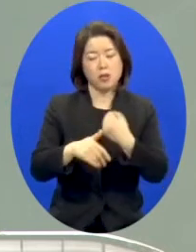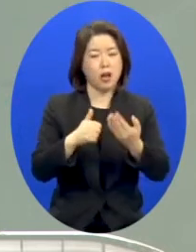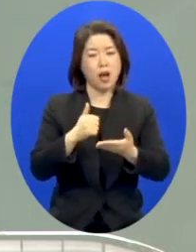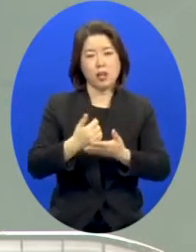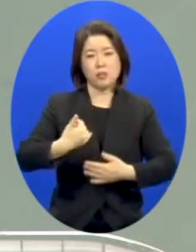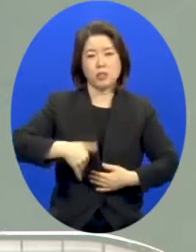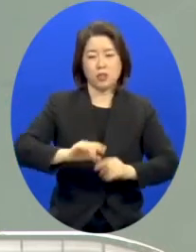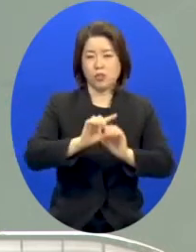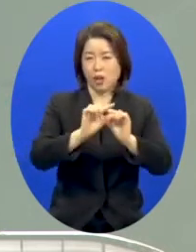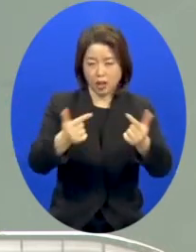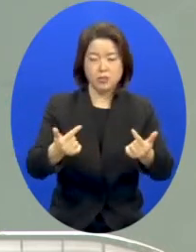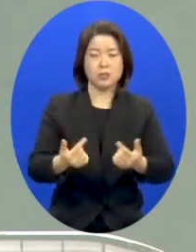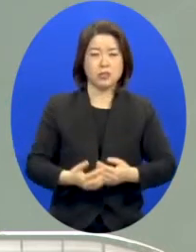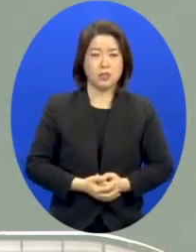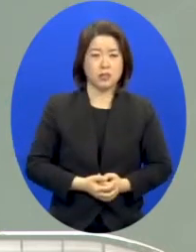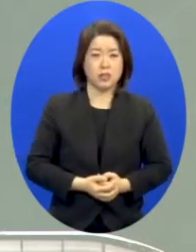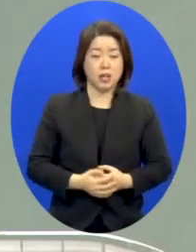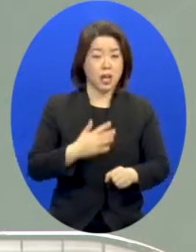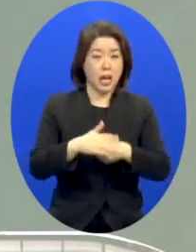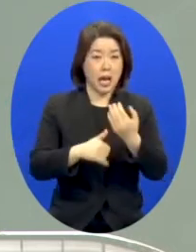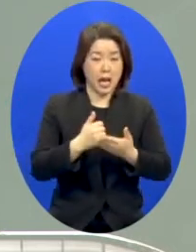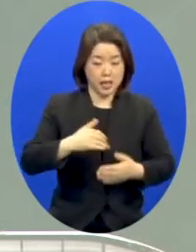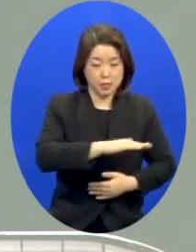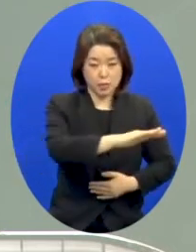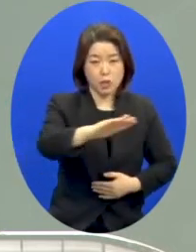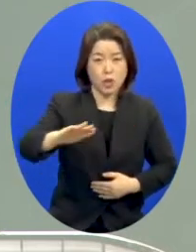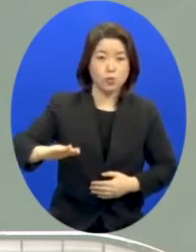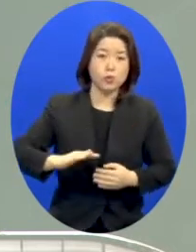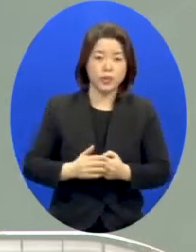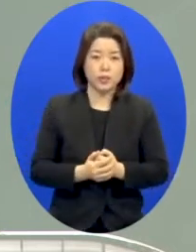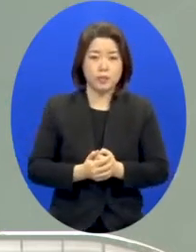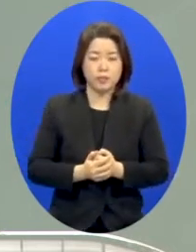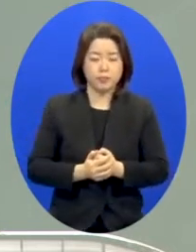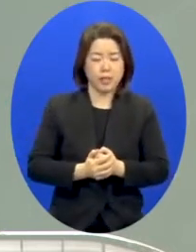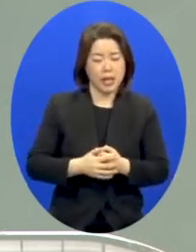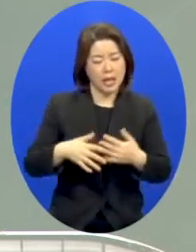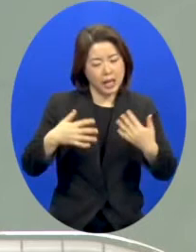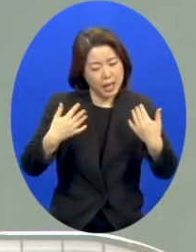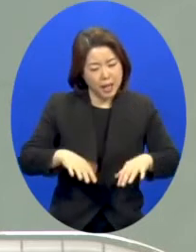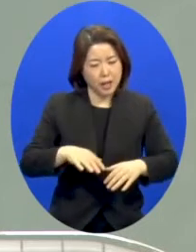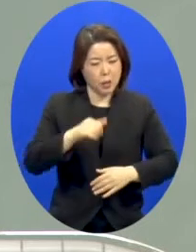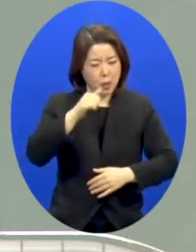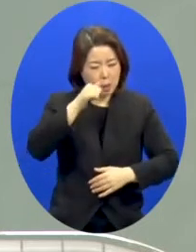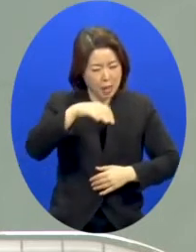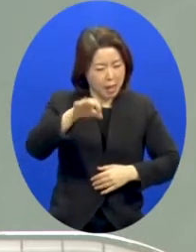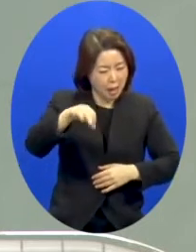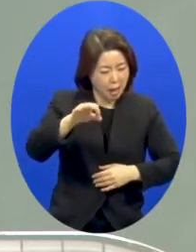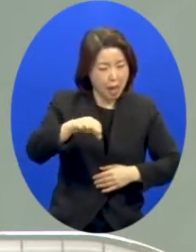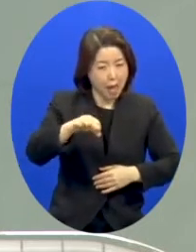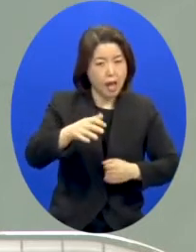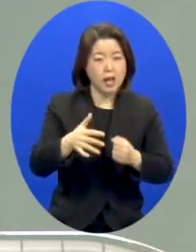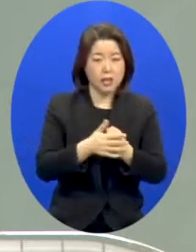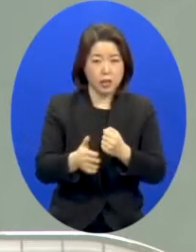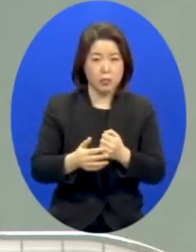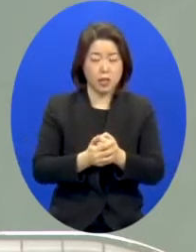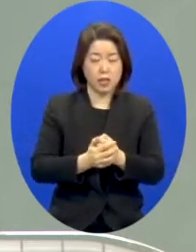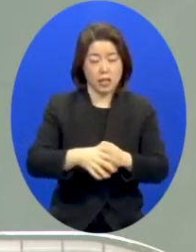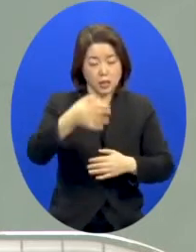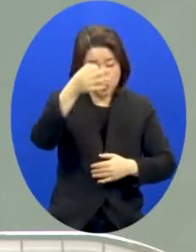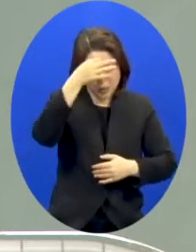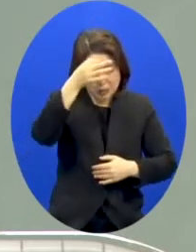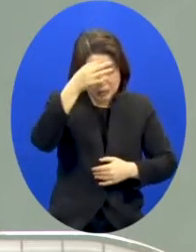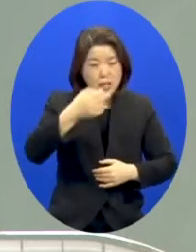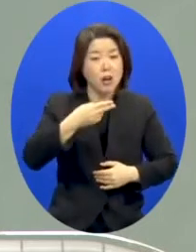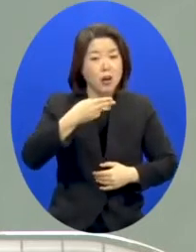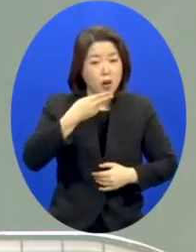자녀가 아닙니다 하나님이 우리를 약하고 보잘것 없고 그리고 능력 없는 것